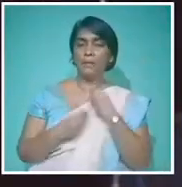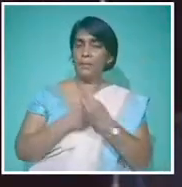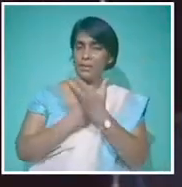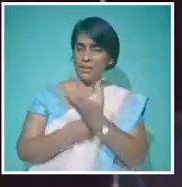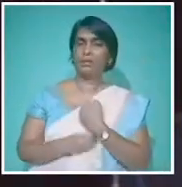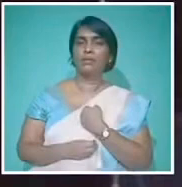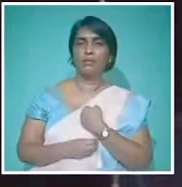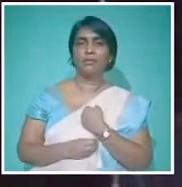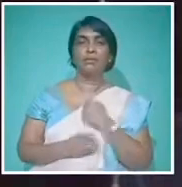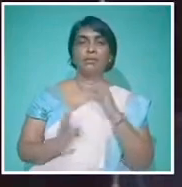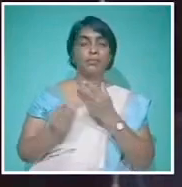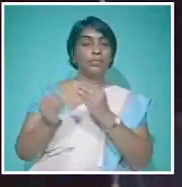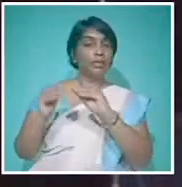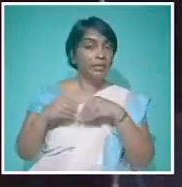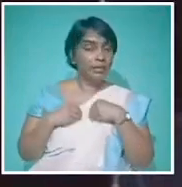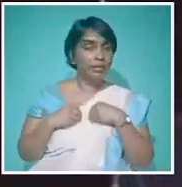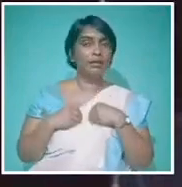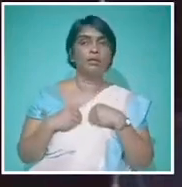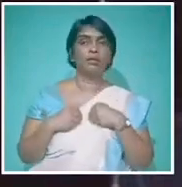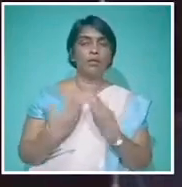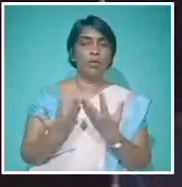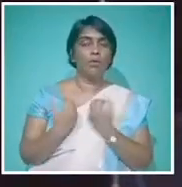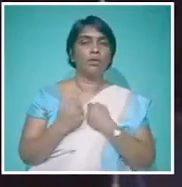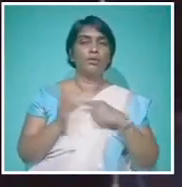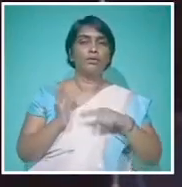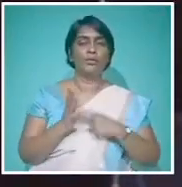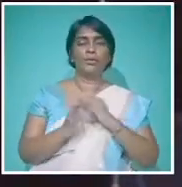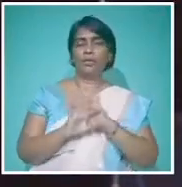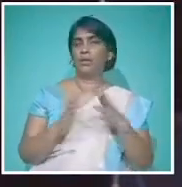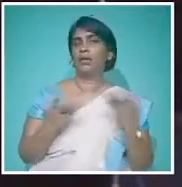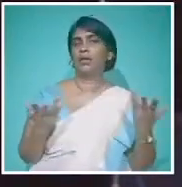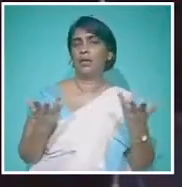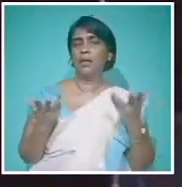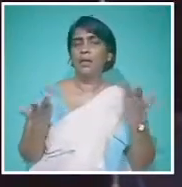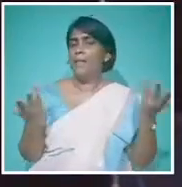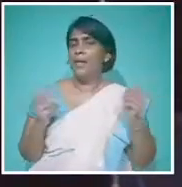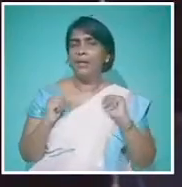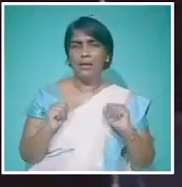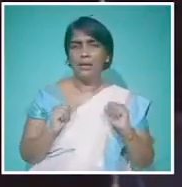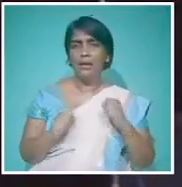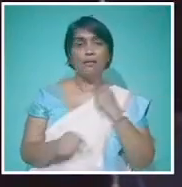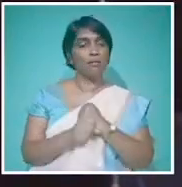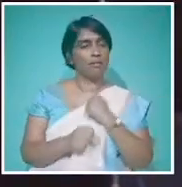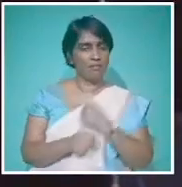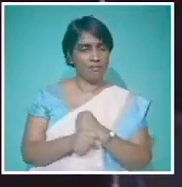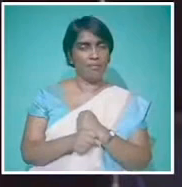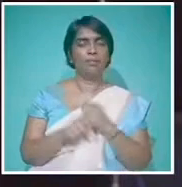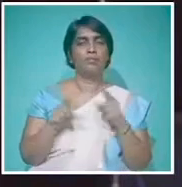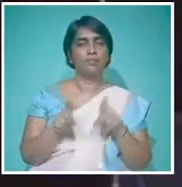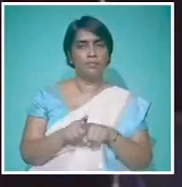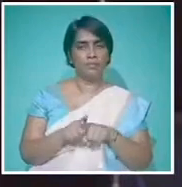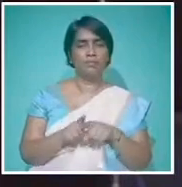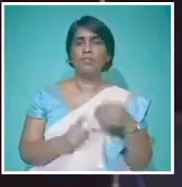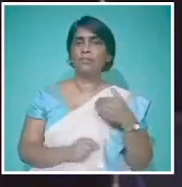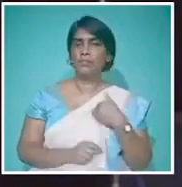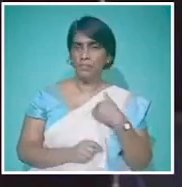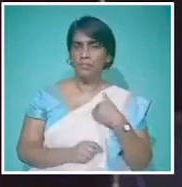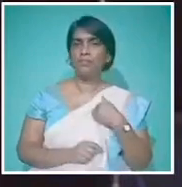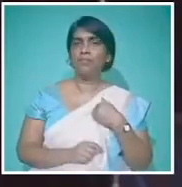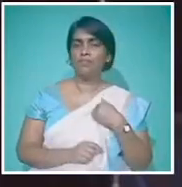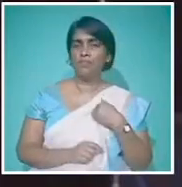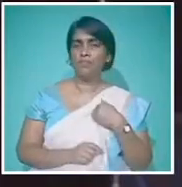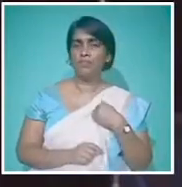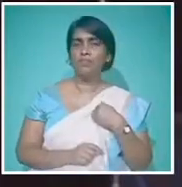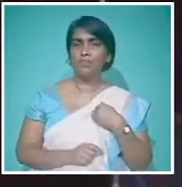දෙන්න. හැබැයි දෙන්න ගියාම ඒකට ඕන කරන අමුද්‍රව්‍ය නැහැ. ඇයි බැරි? රජයක් හැටියට මම මේ ගැන මට